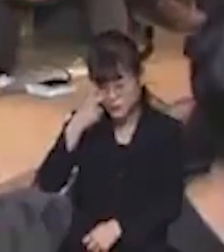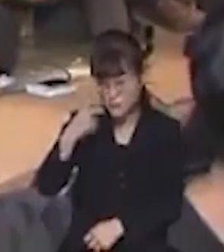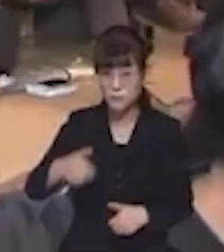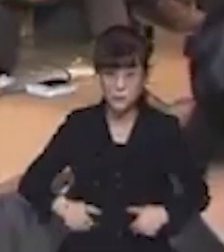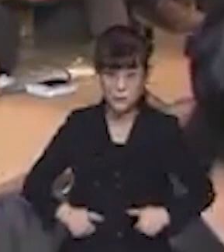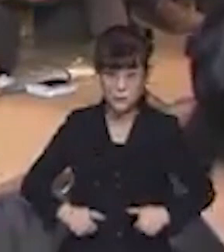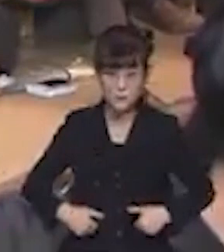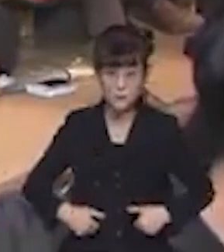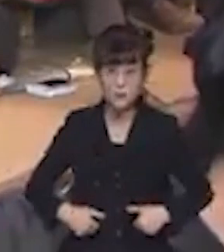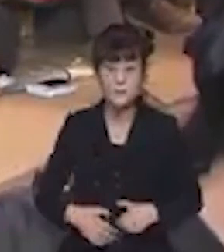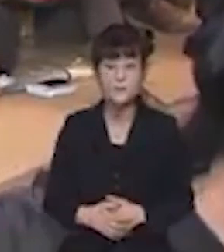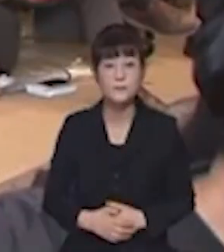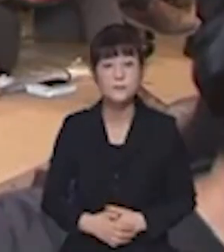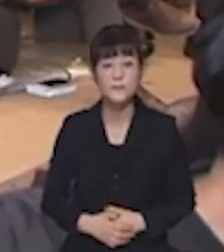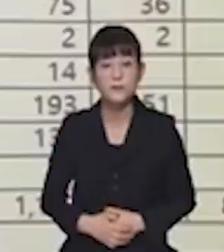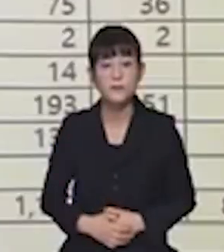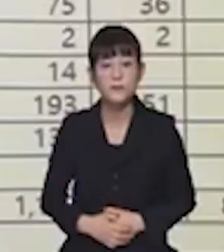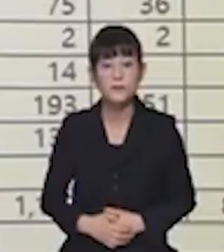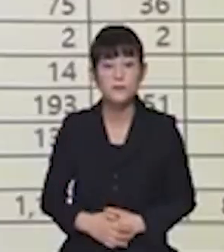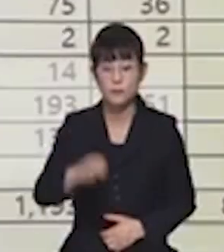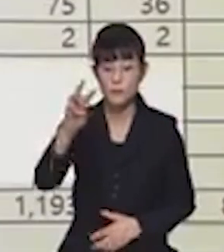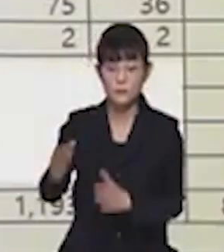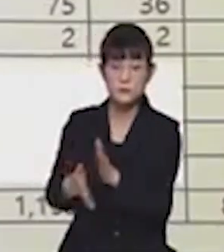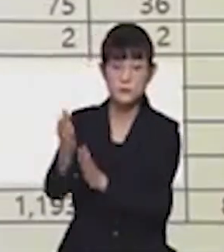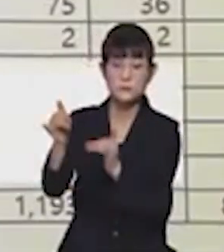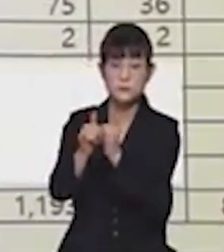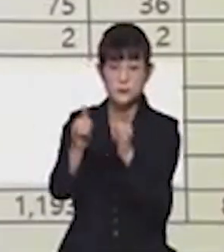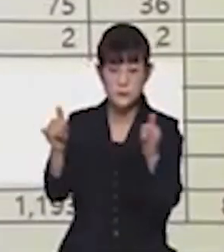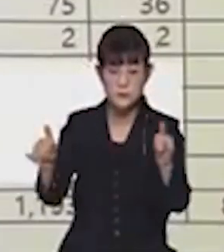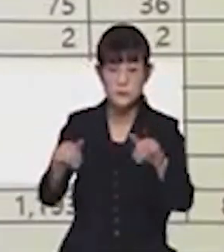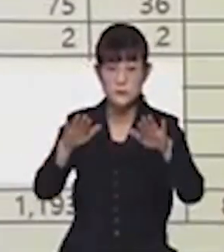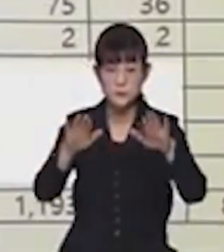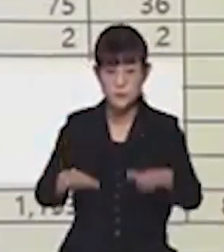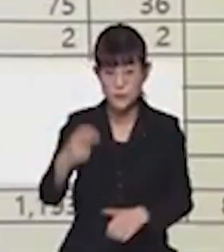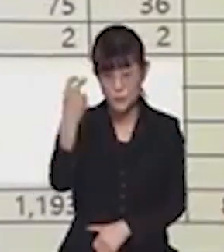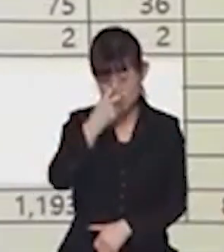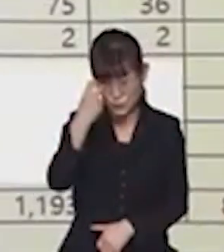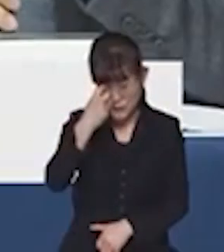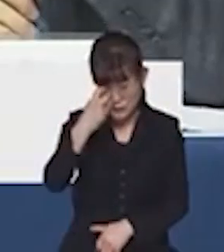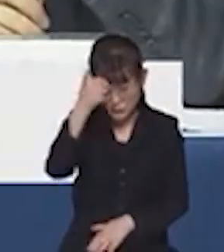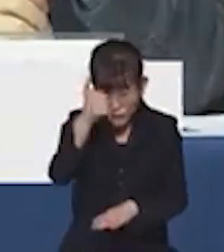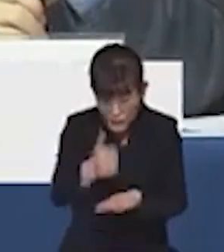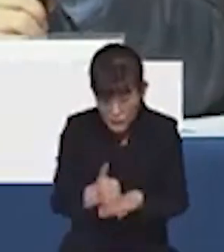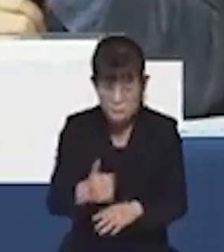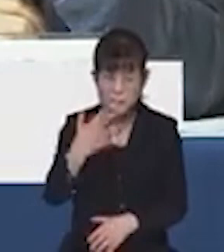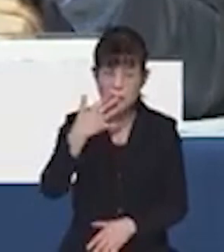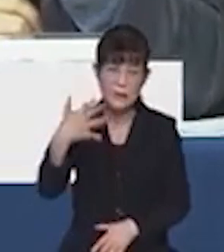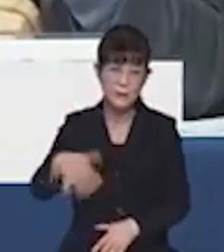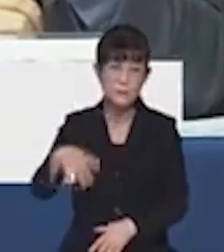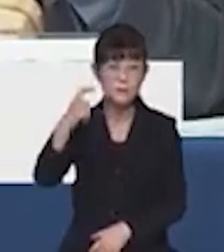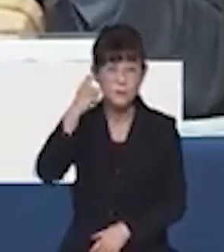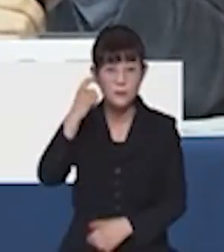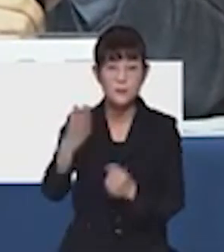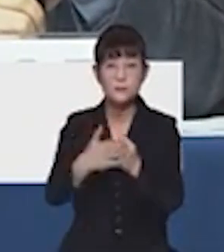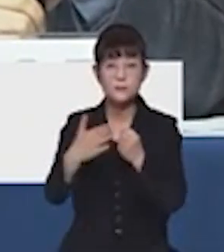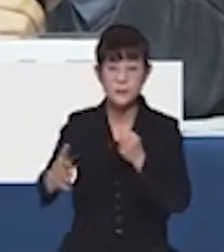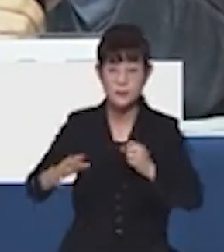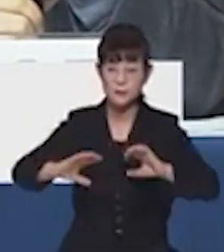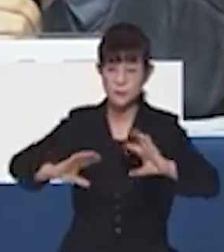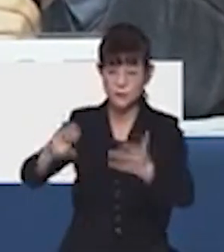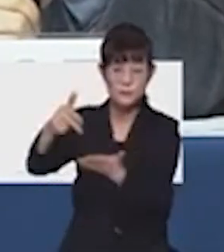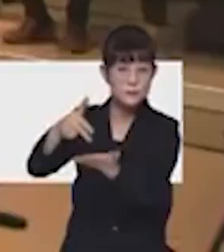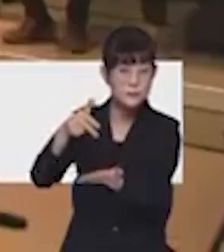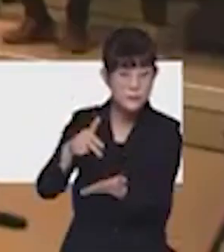나옵니다. 광주 시민들은 이번 진상 결과 조사가 미흡하다라고 생각하기 때문에 국가 차원의